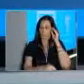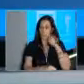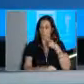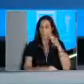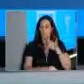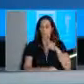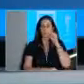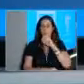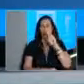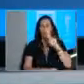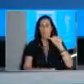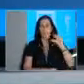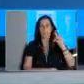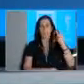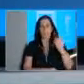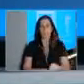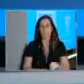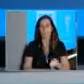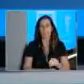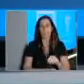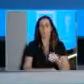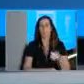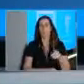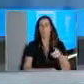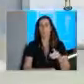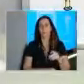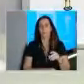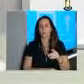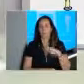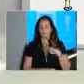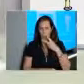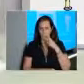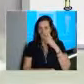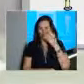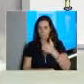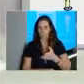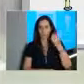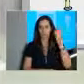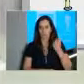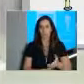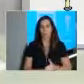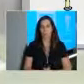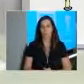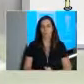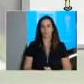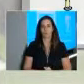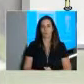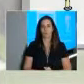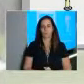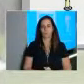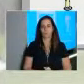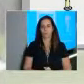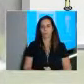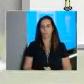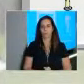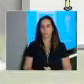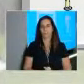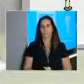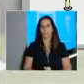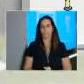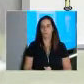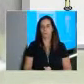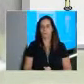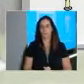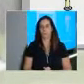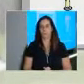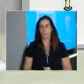עומר אדם. אני זוכר את המקרה שבו דוקטור... אנחנו רואים את זה, הנה, זו מערכת השעות על המסך. אפשר לראות